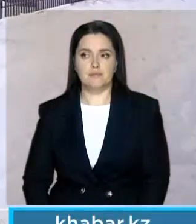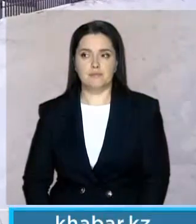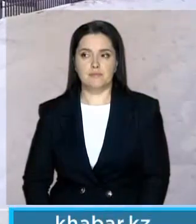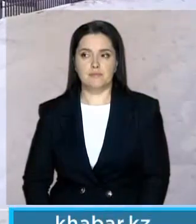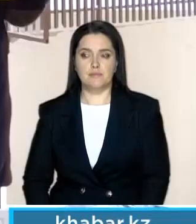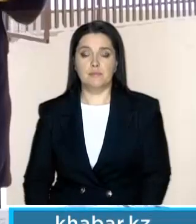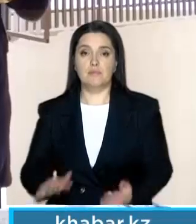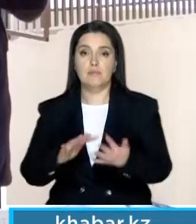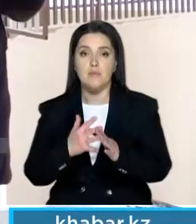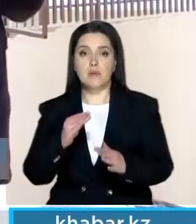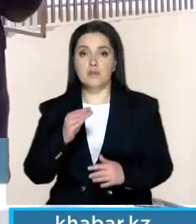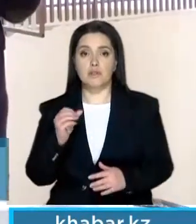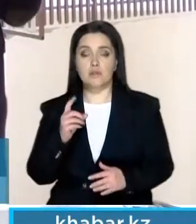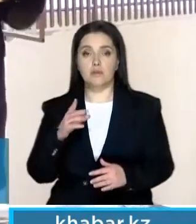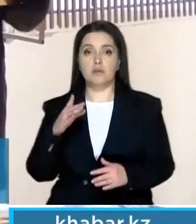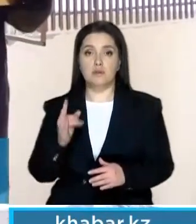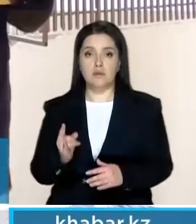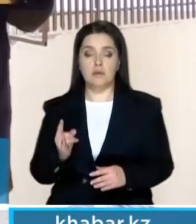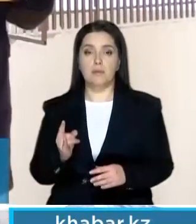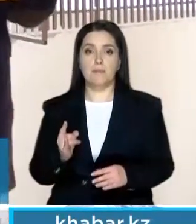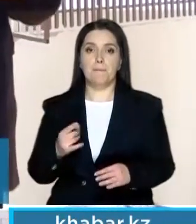жители посёлка жезды багда Улет